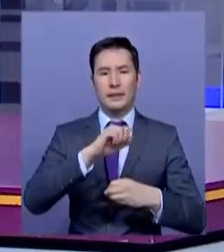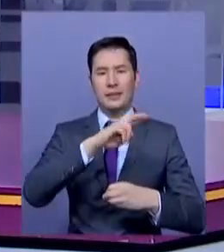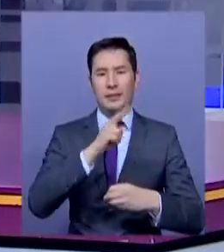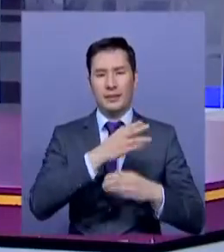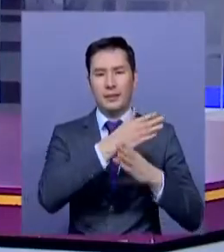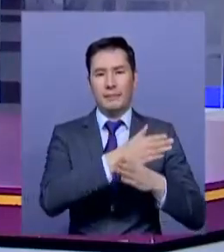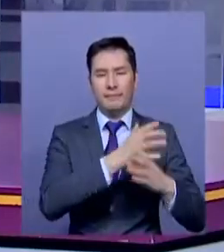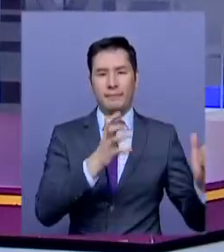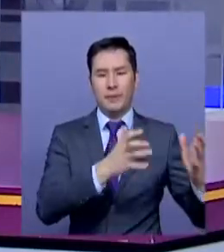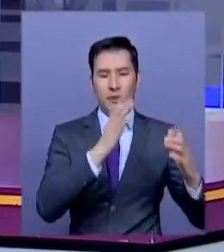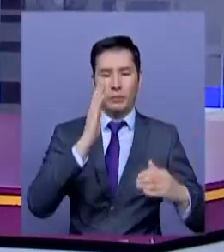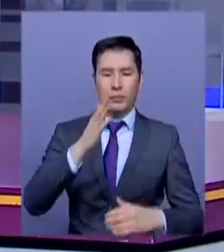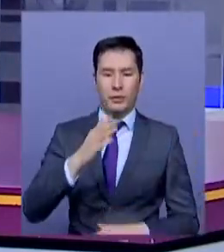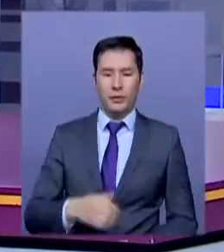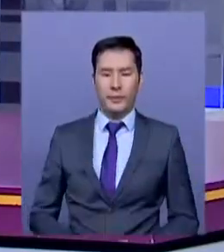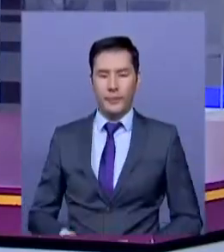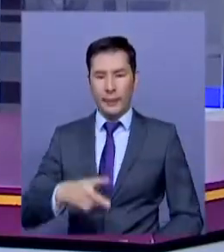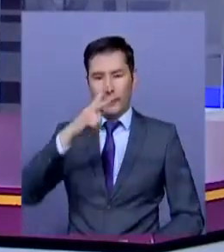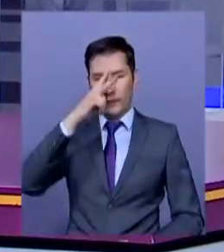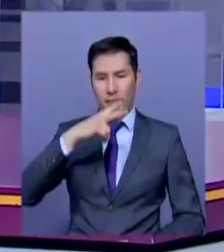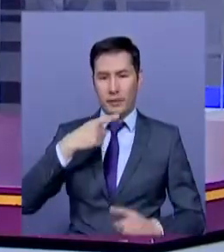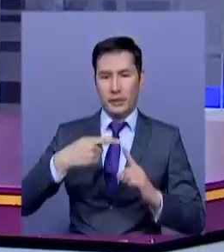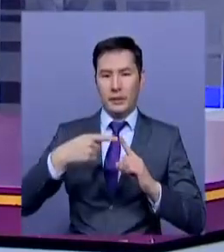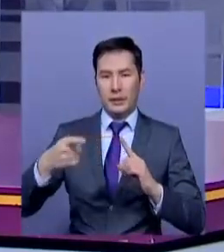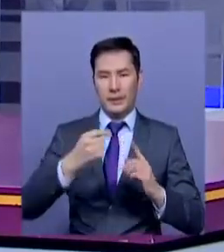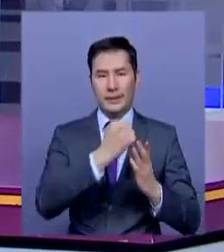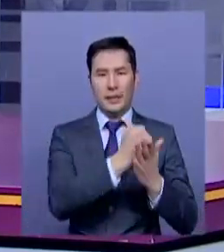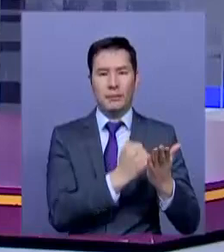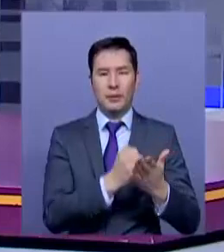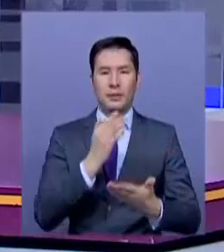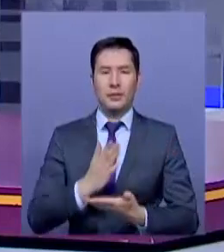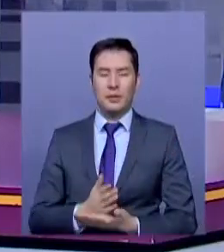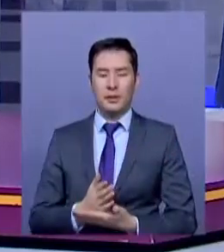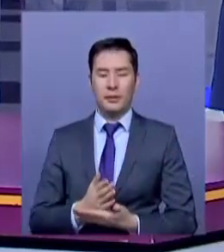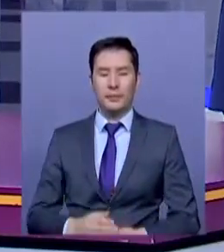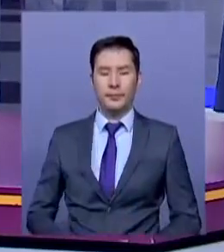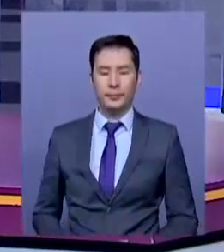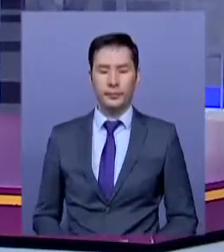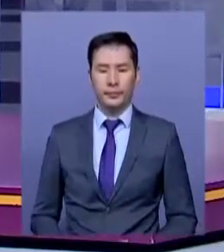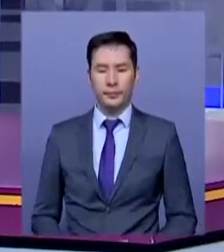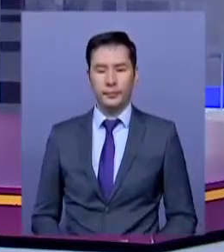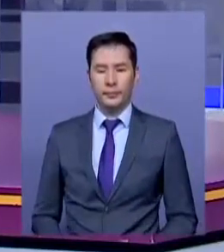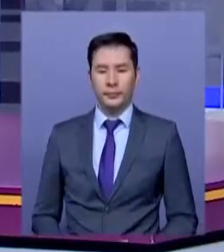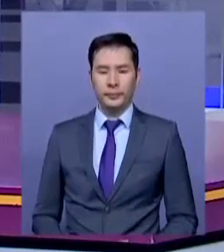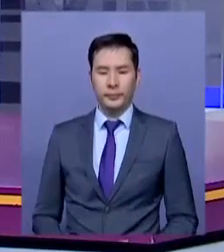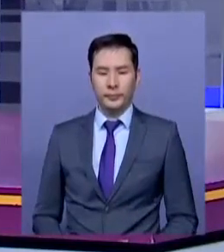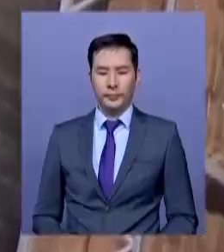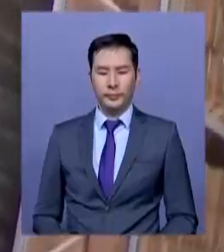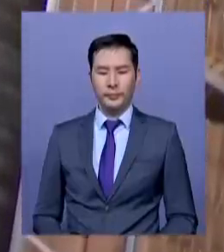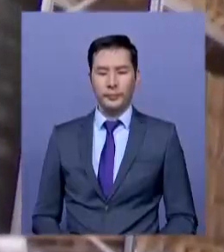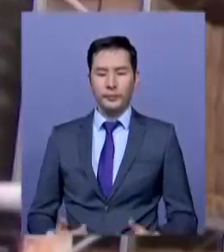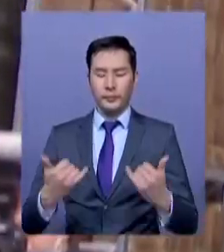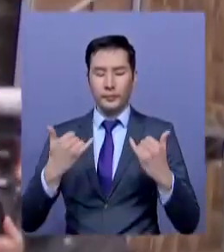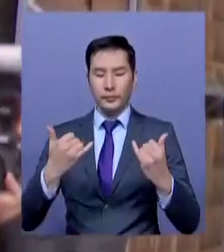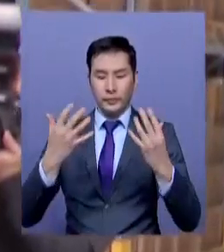СК фармация жанынан 2 айлық қор деңгейінде тұрақтандыру қоры құрылған. Жадыра Омаржан тарқатсын. Бүгінгі